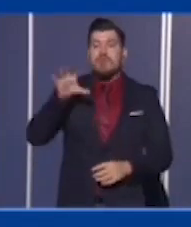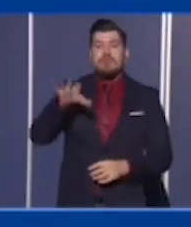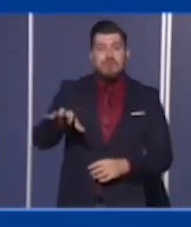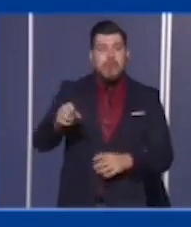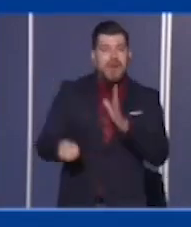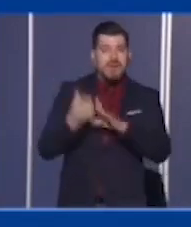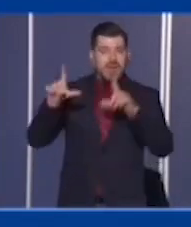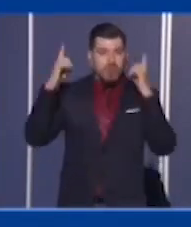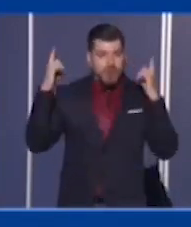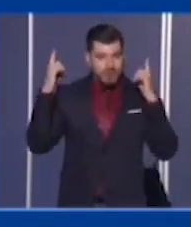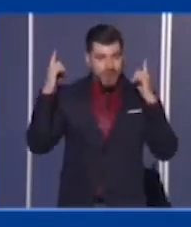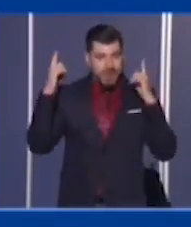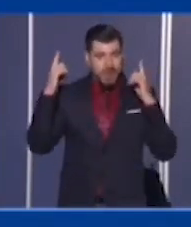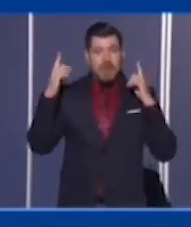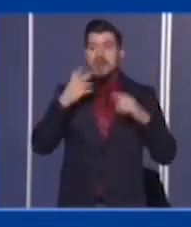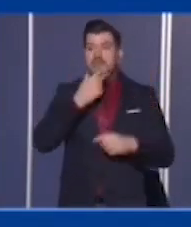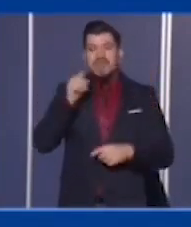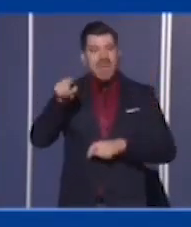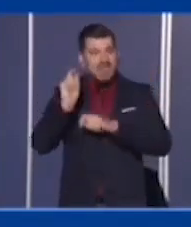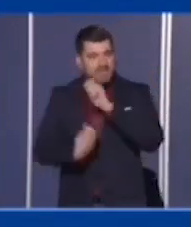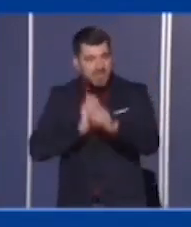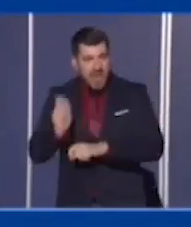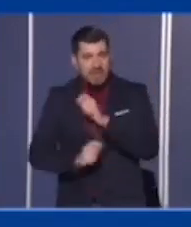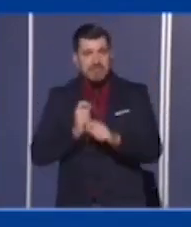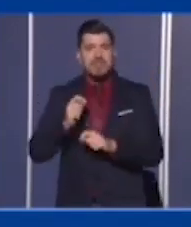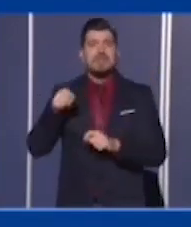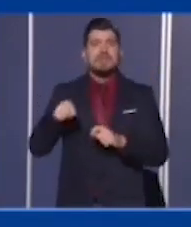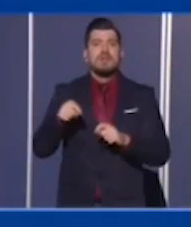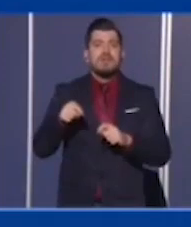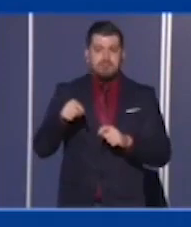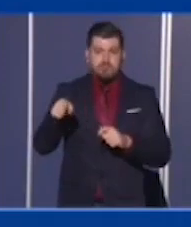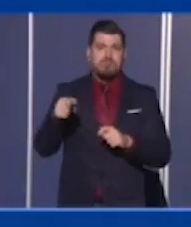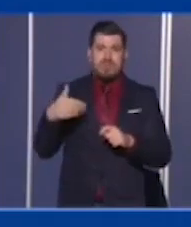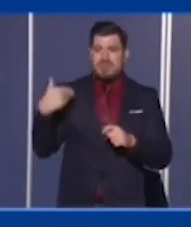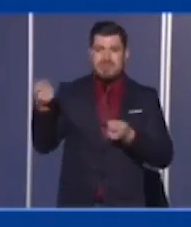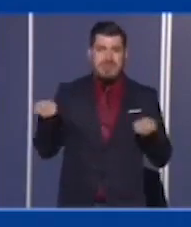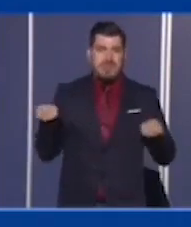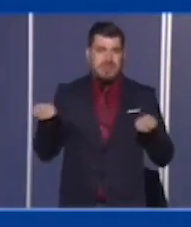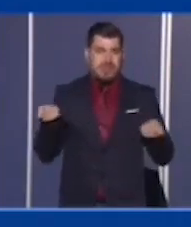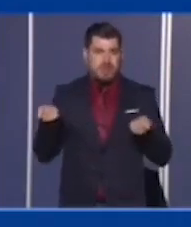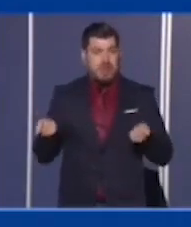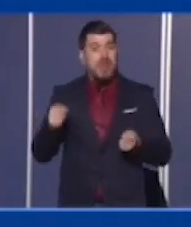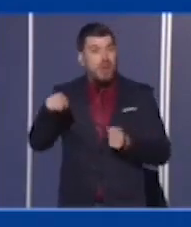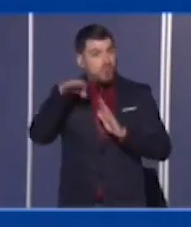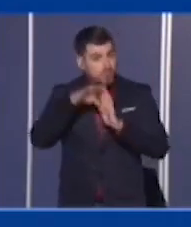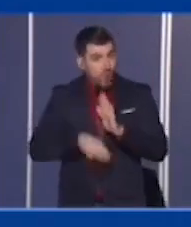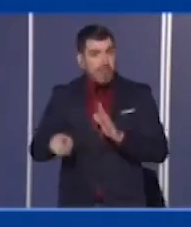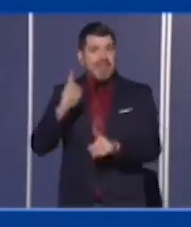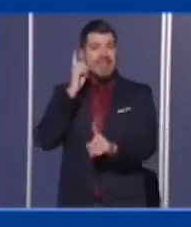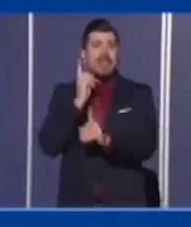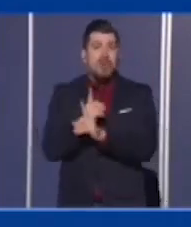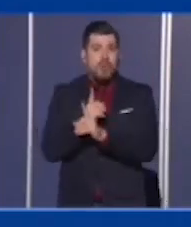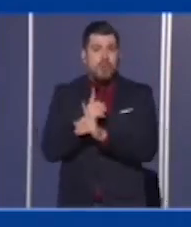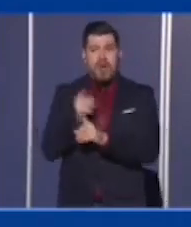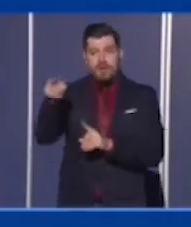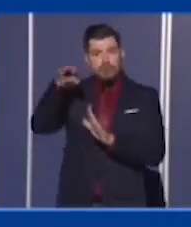Δημοκρατία, έχει εκπονήσει και έχει υλοποιήσει στο πλαίσιο της διακυβέρνησης της χώρας ένα πρόγραμμα που θα